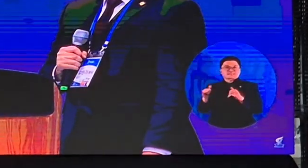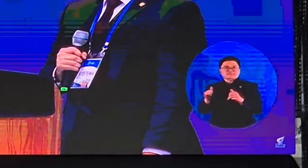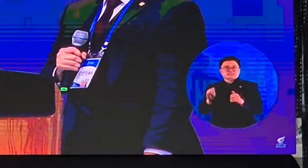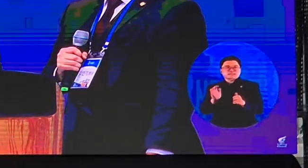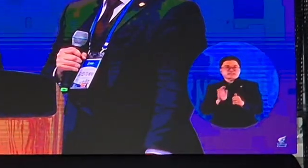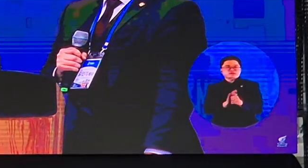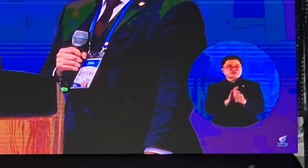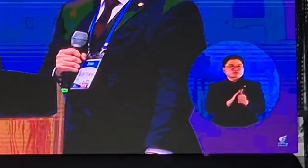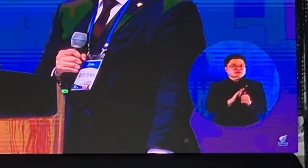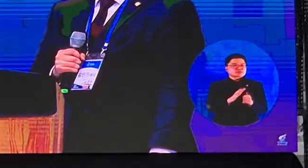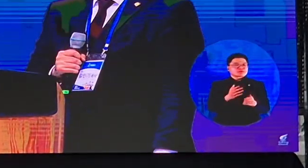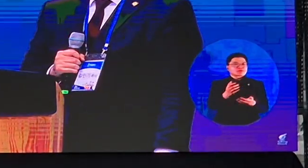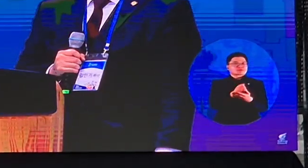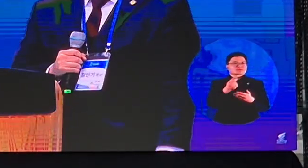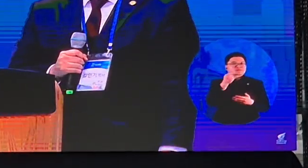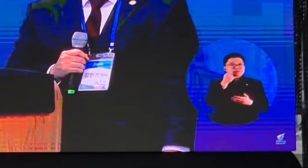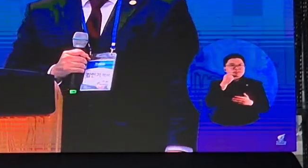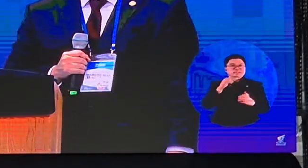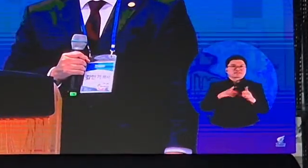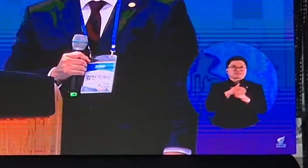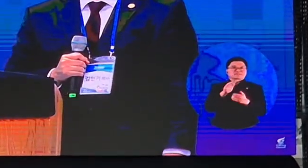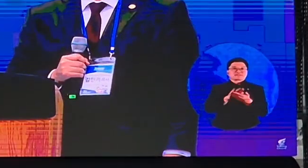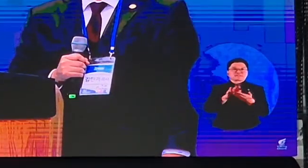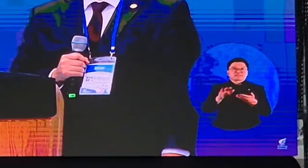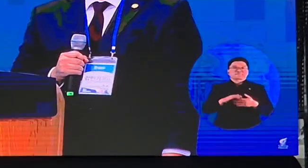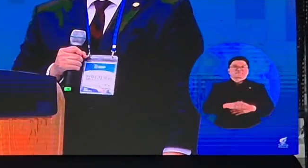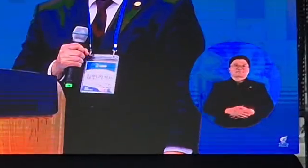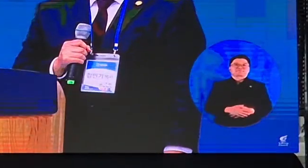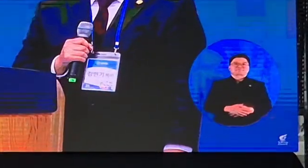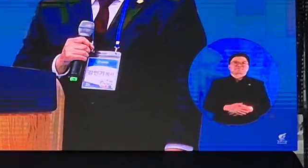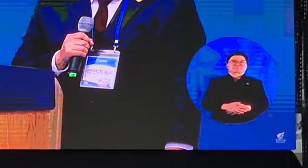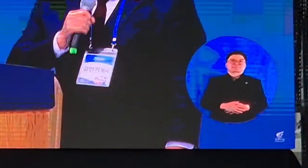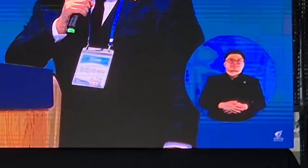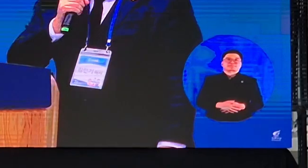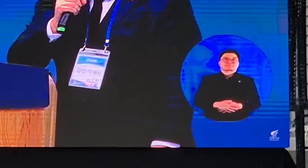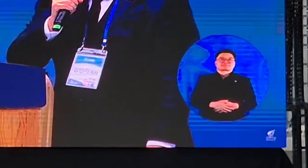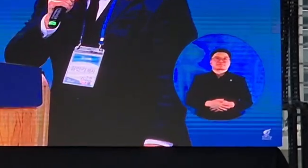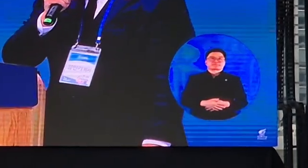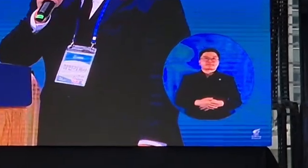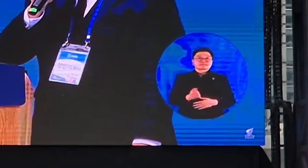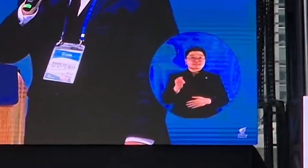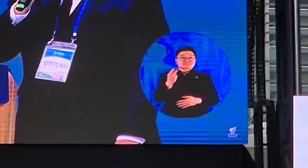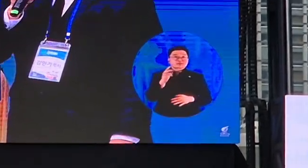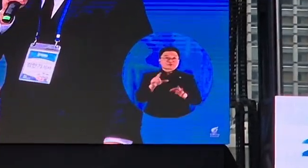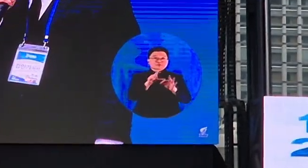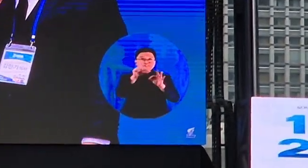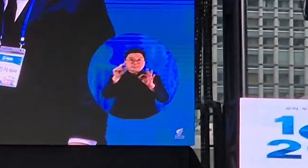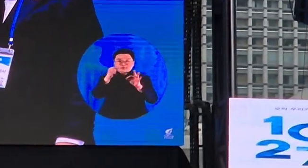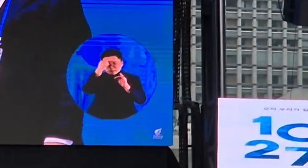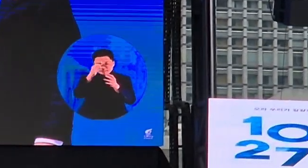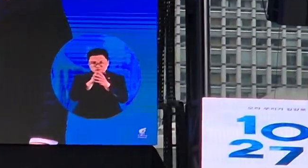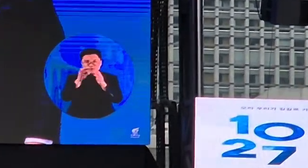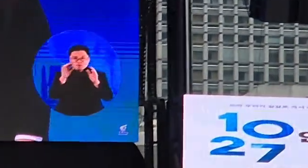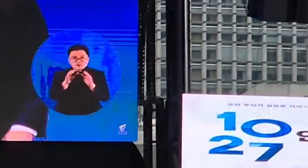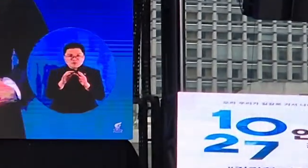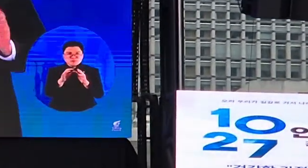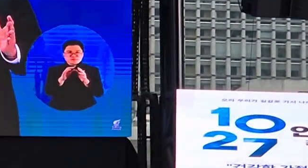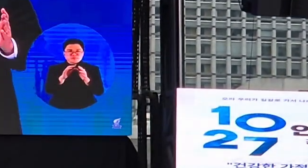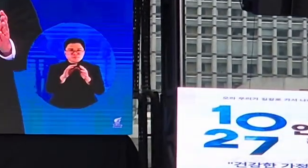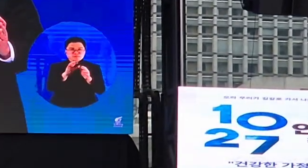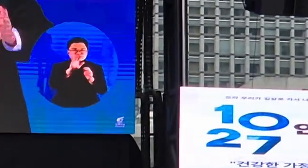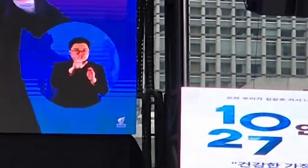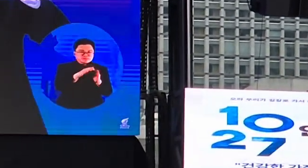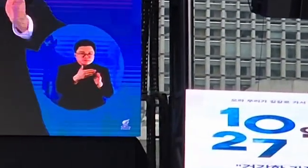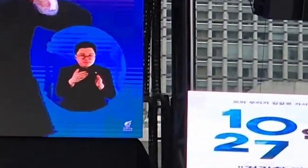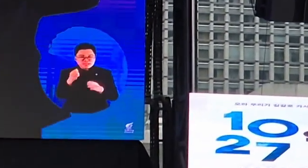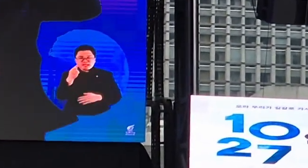Wall fell exactly one month after the October prayer gathering. 그리고 10월에 기도 모임이 있은 지 정확히 한 달 후